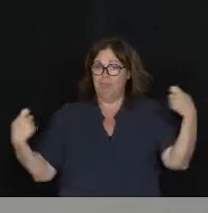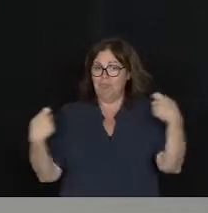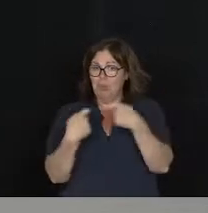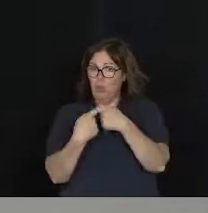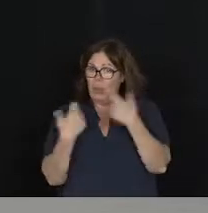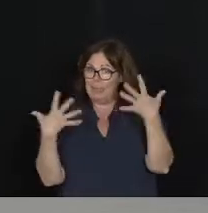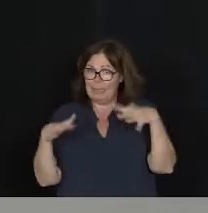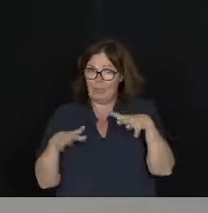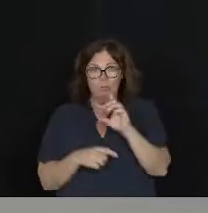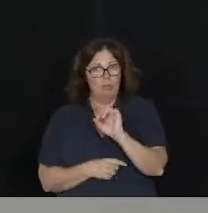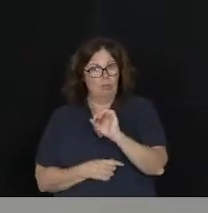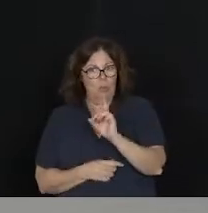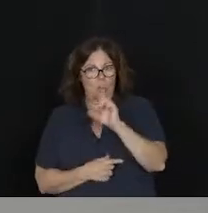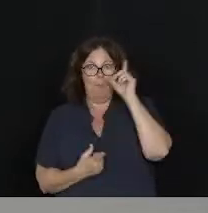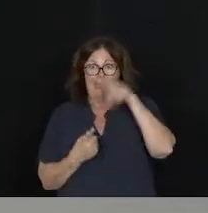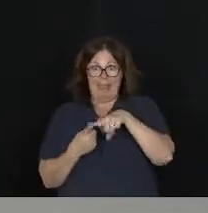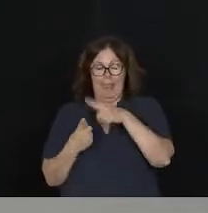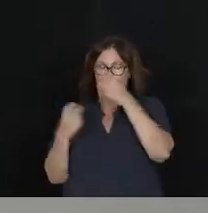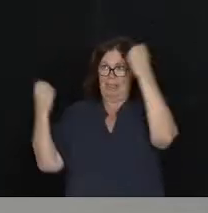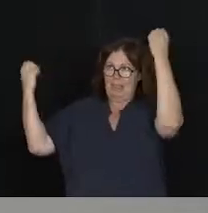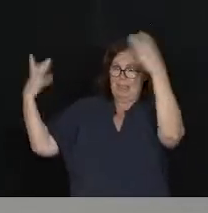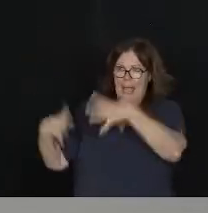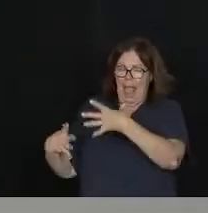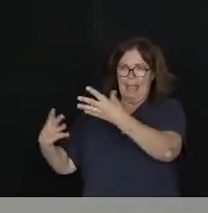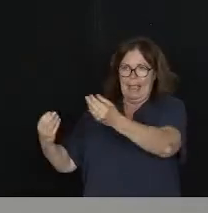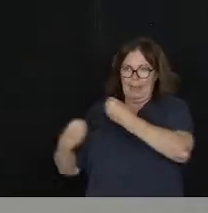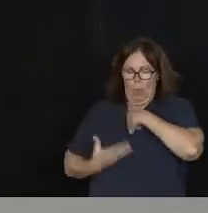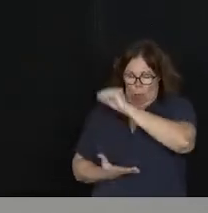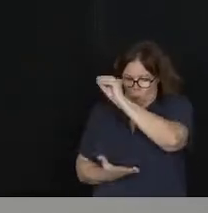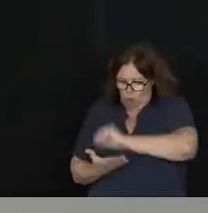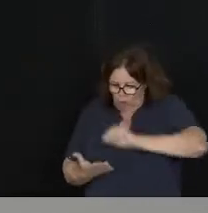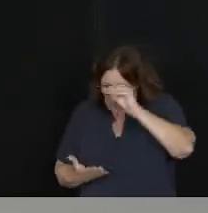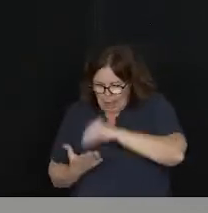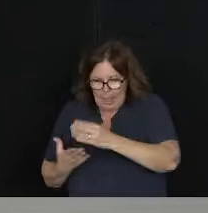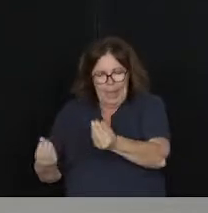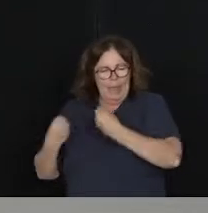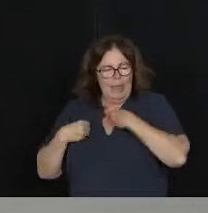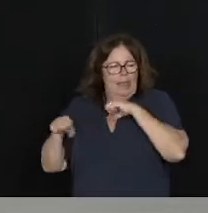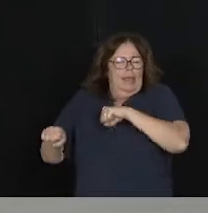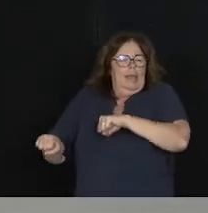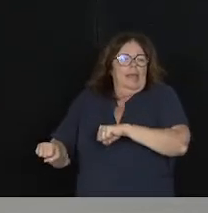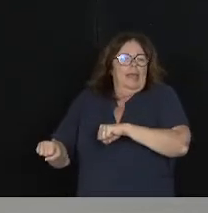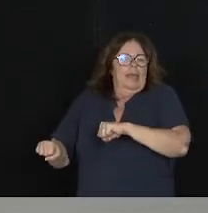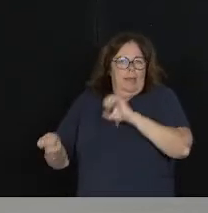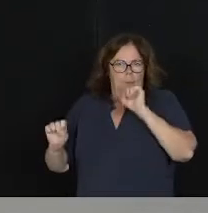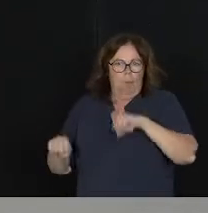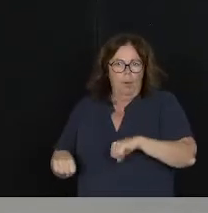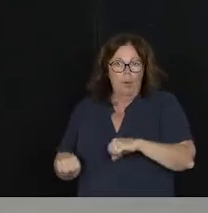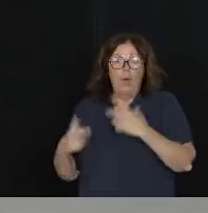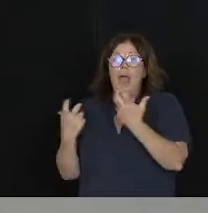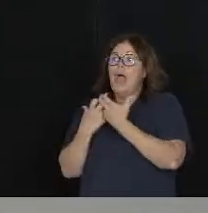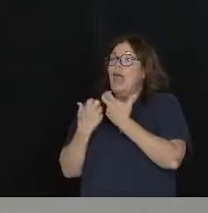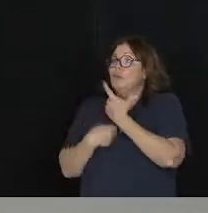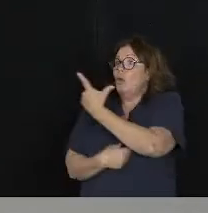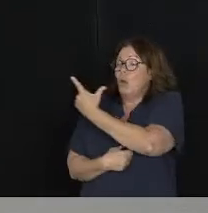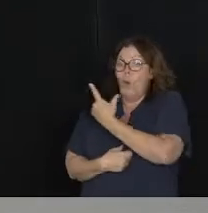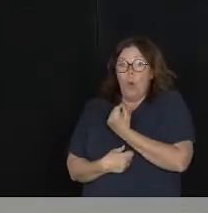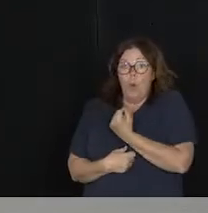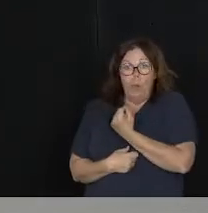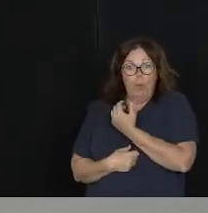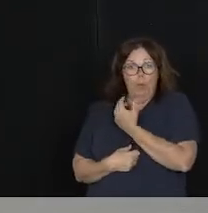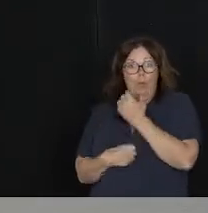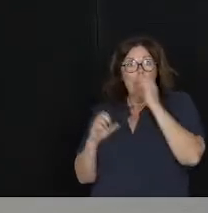d'une part, d'y résister aussi, d'autre part. C'est par l'évocation du temps, en effet, que les conjoints peuvent mesurer,